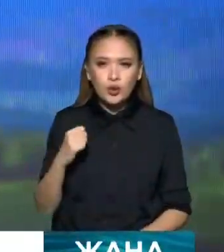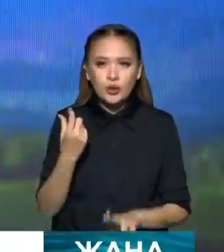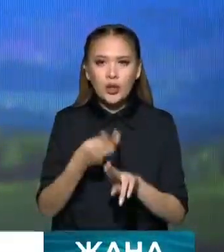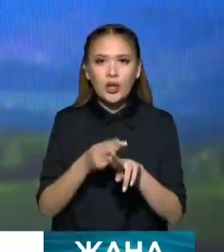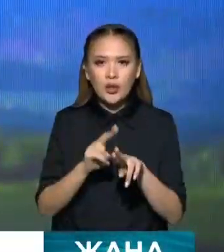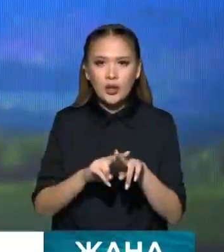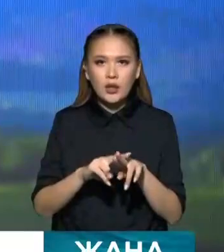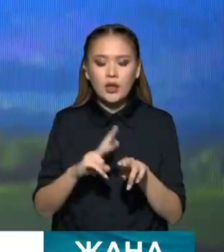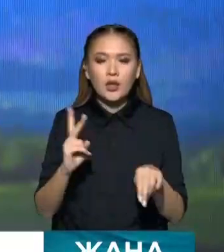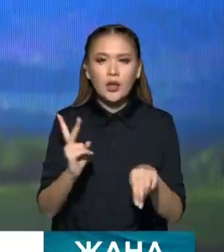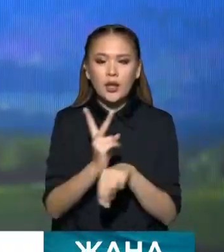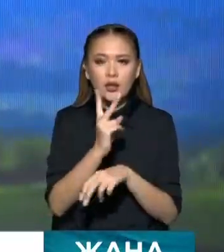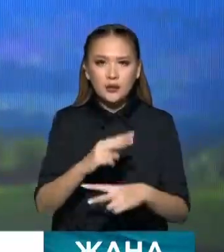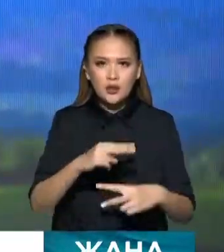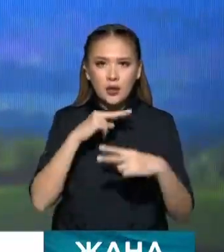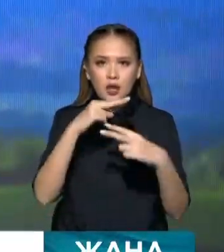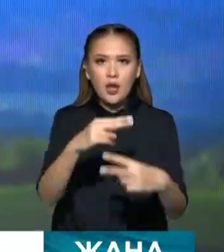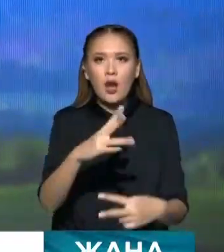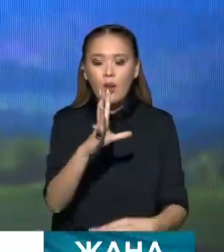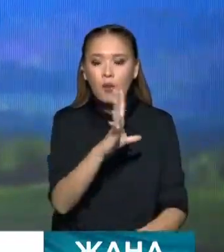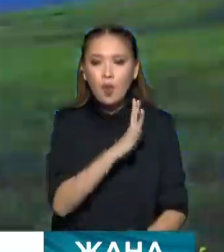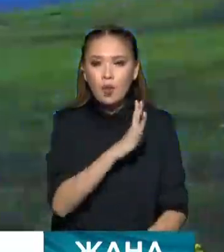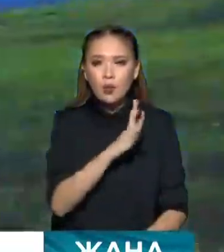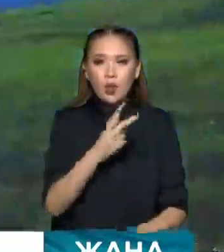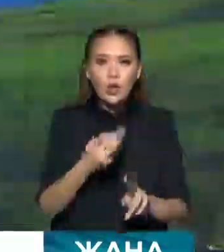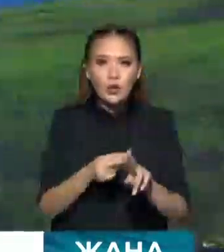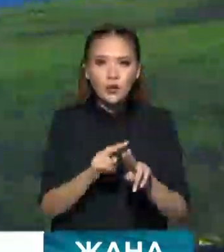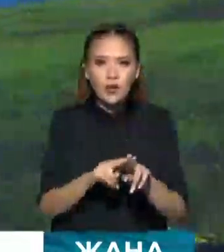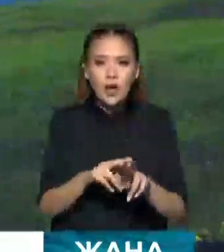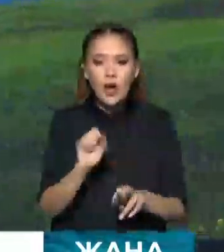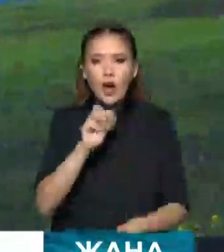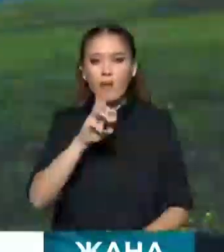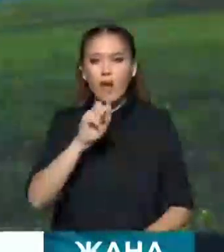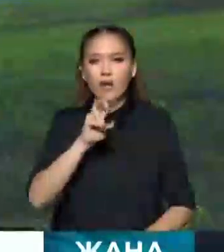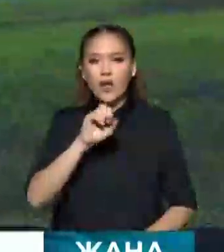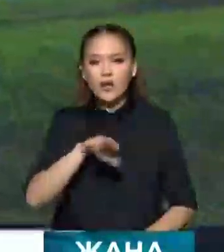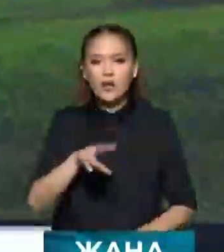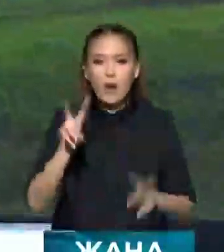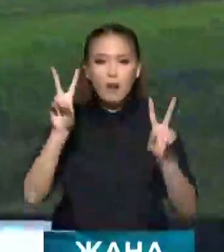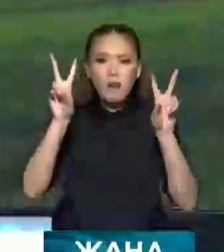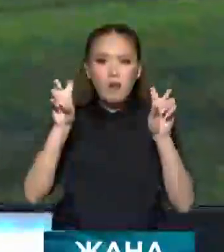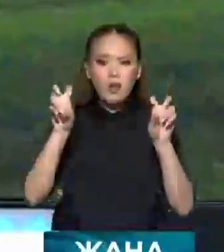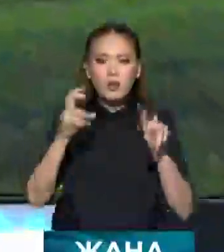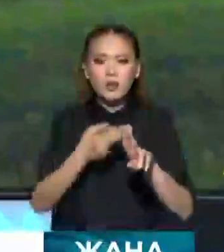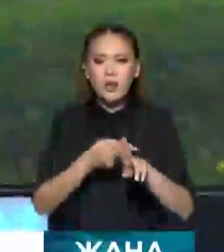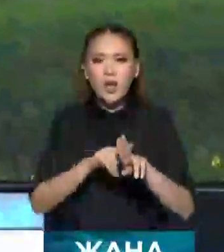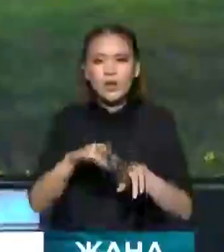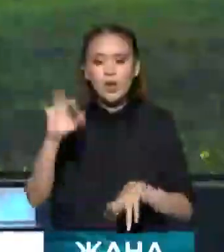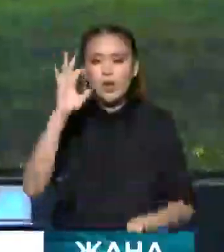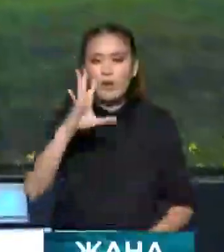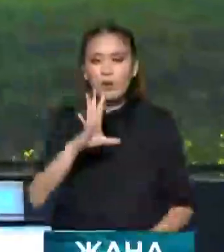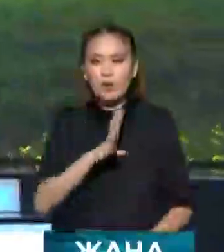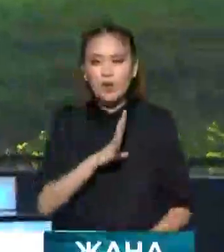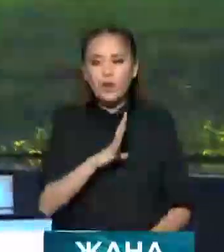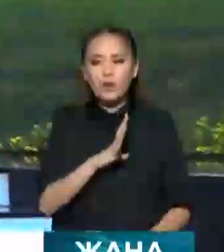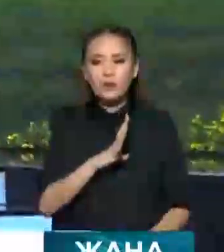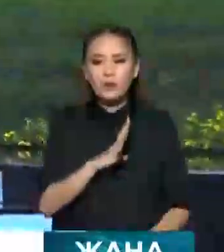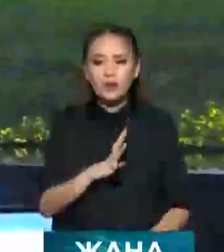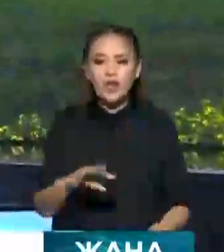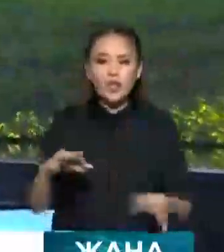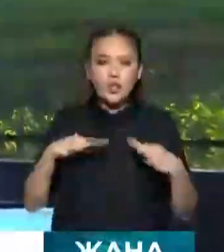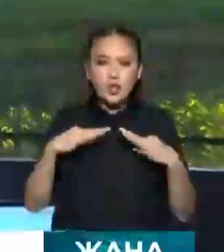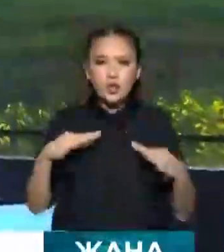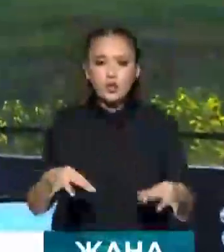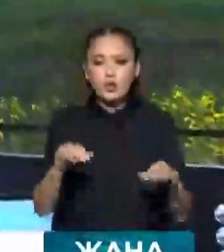рет назар аударған болатын. Сонымен бірге Аманат партиясы, халықтың партиясы ретінде осы мәселені шешу